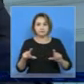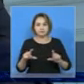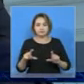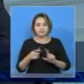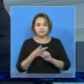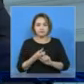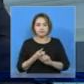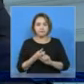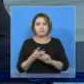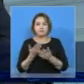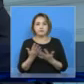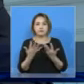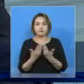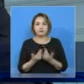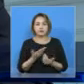Инфекциялық кереует саны бүгін бізде